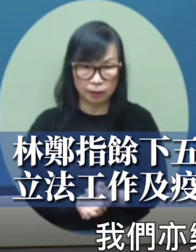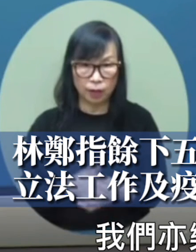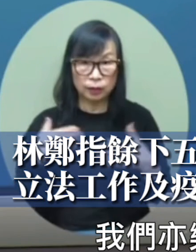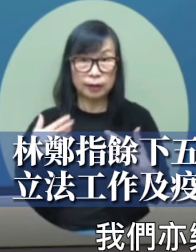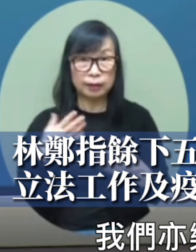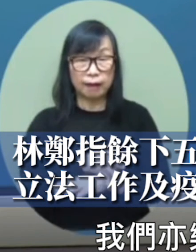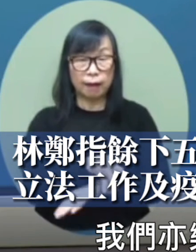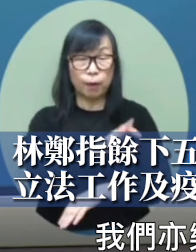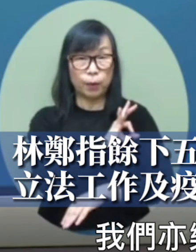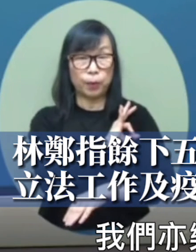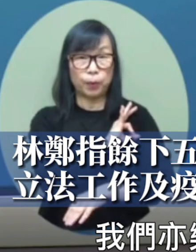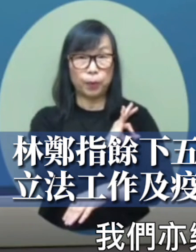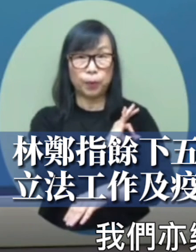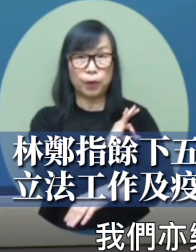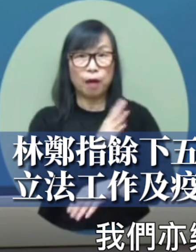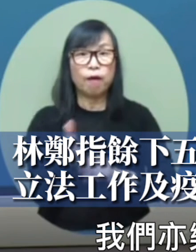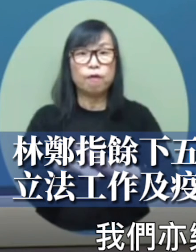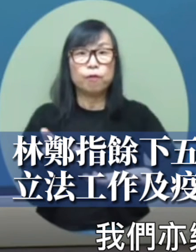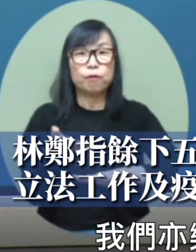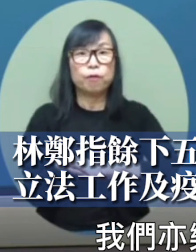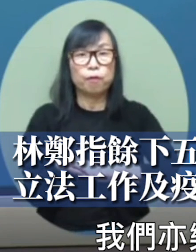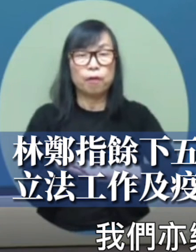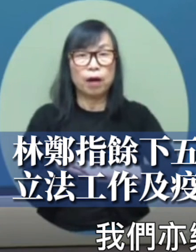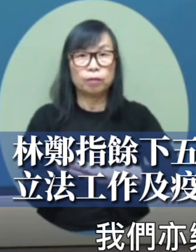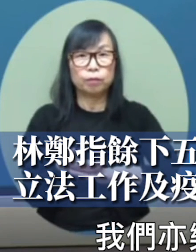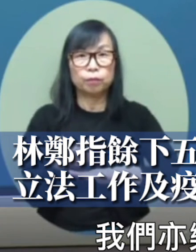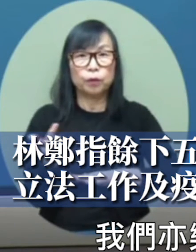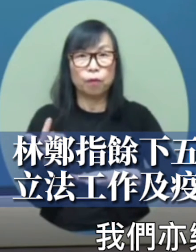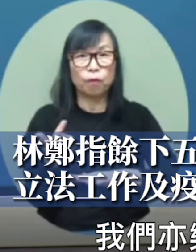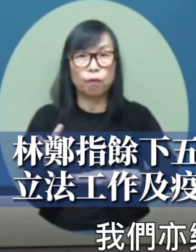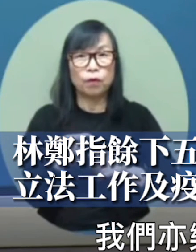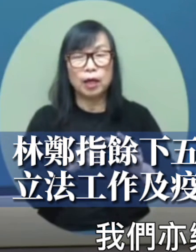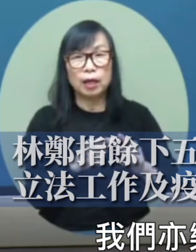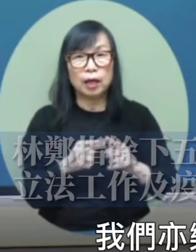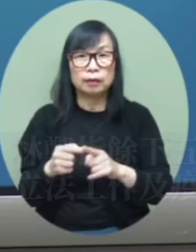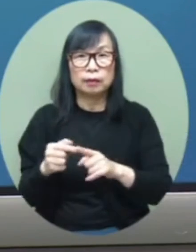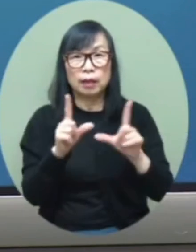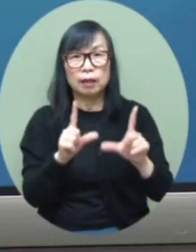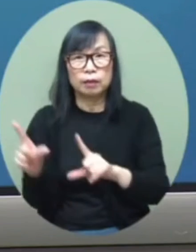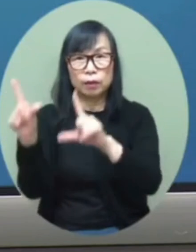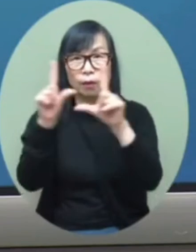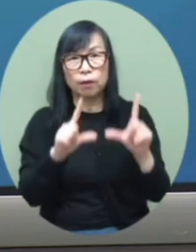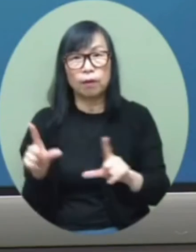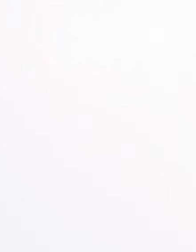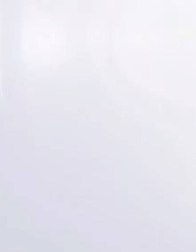社會上呢是恢復更加多的市民的日常的活動了。